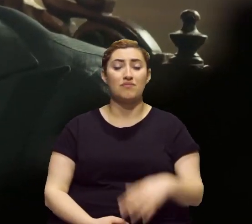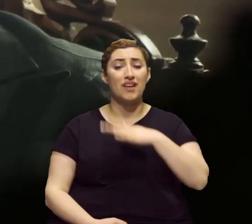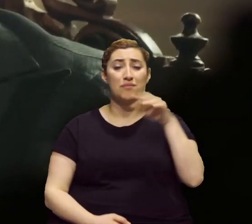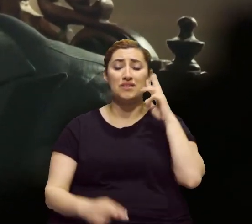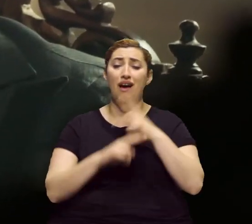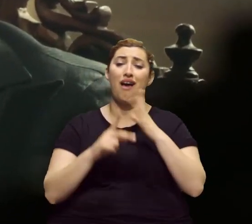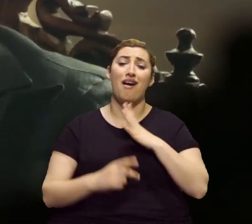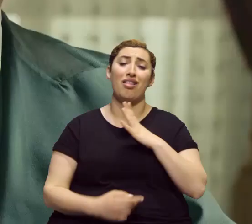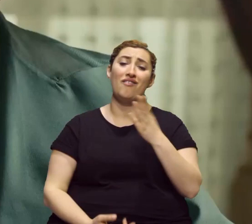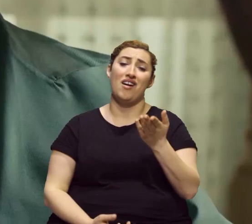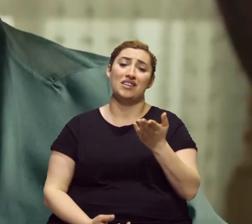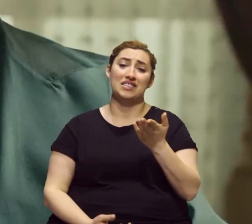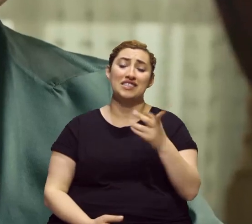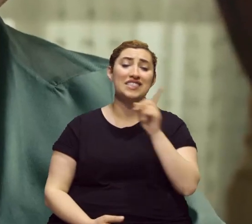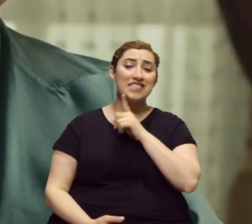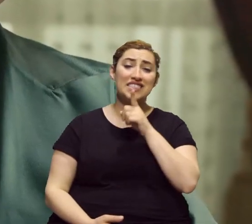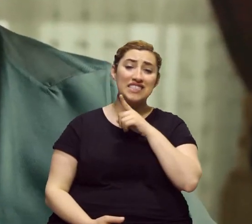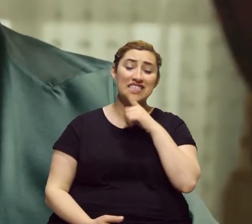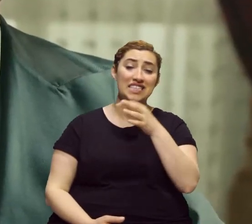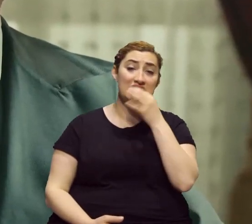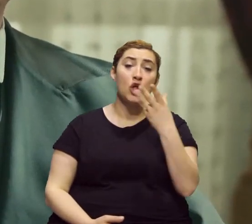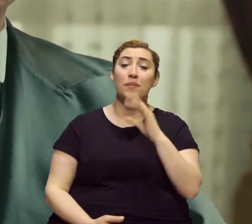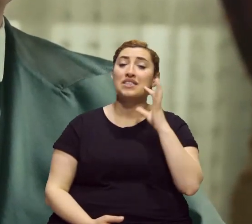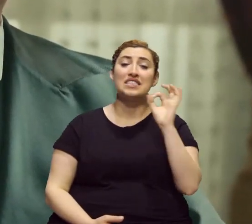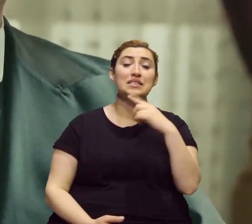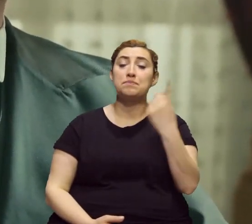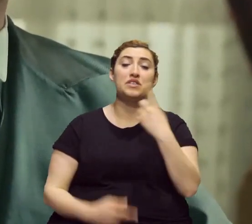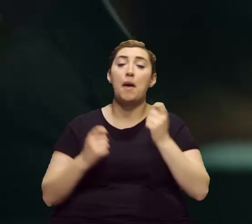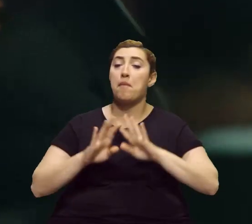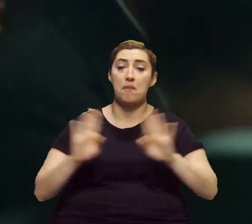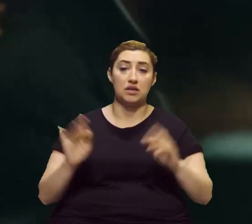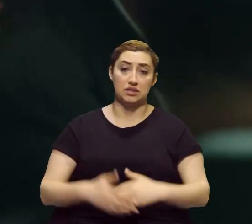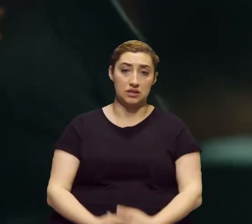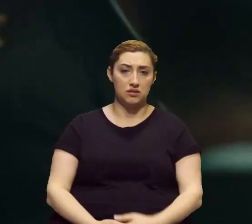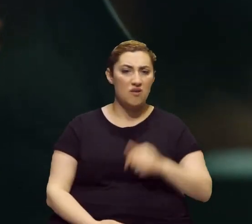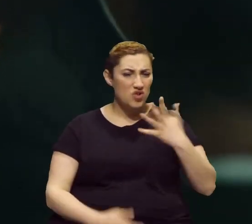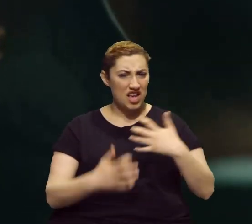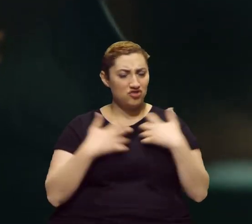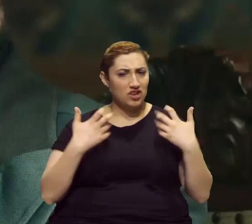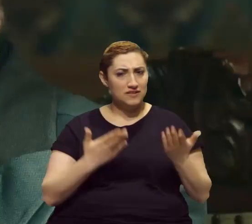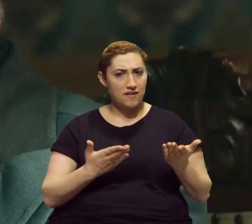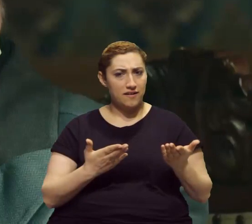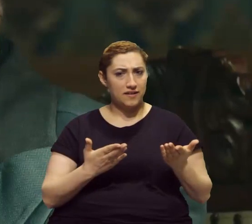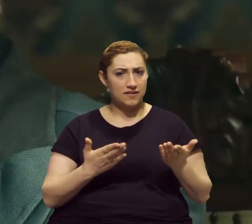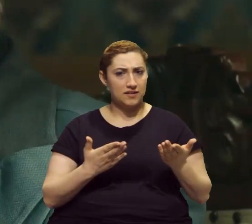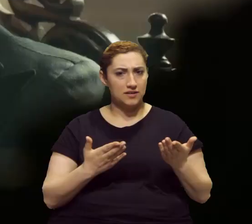Hepiniz hayal görüyorsunuz. İngiltere'nin izni olmadan hiçbiriniz bir şey yapamazsınız. Bu ne cüret?